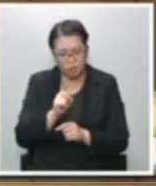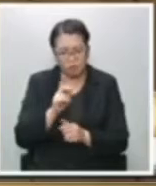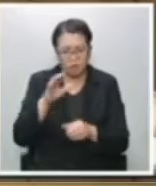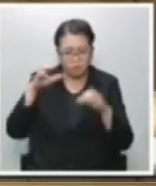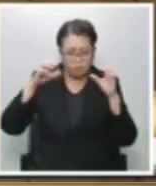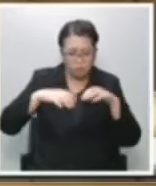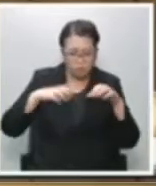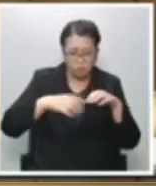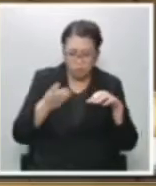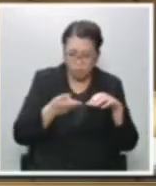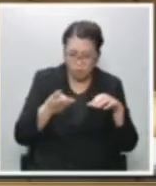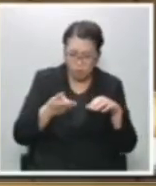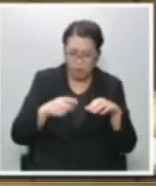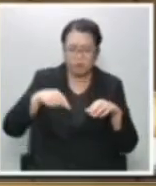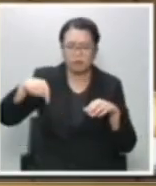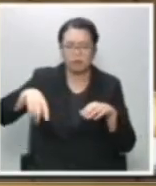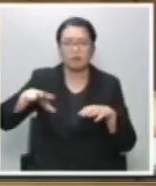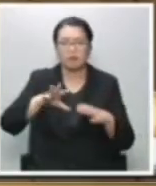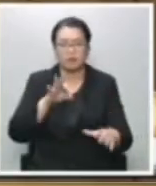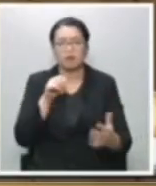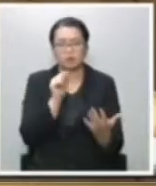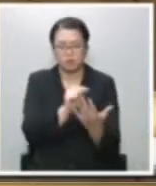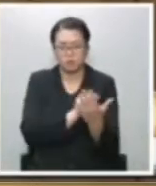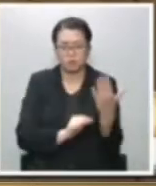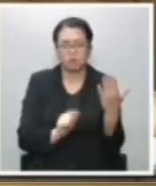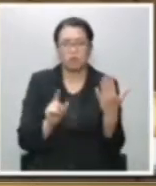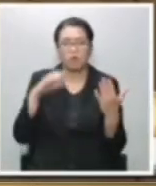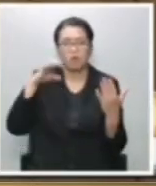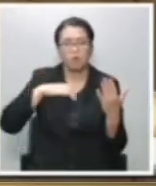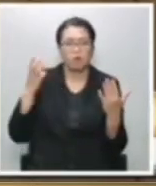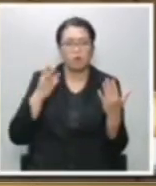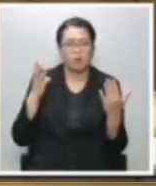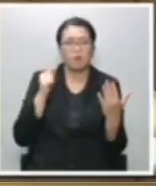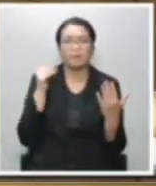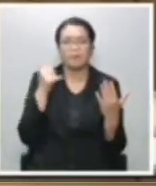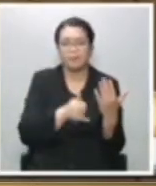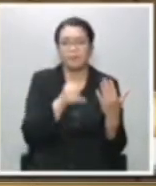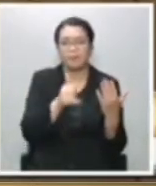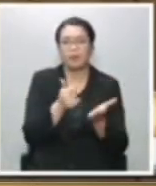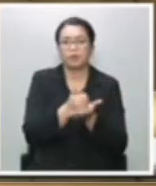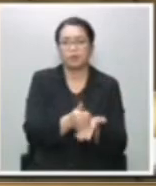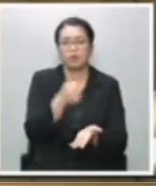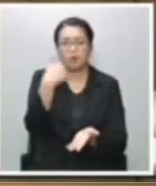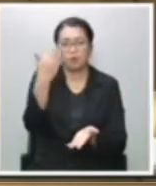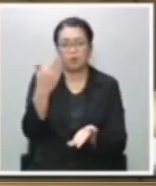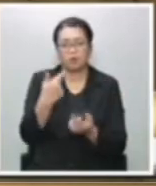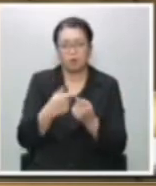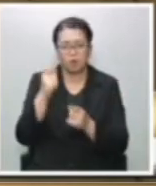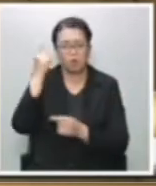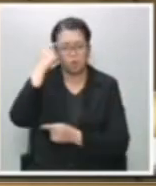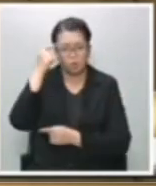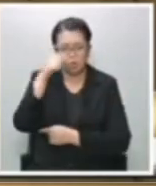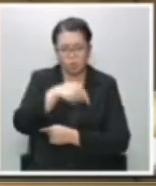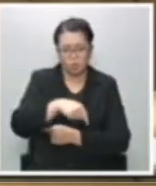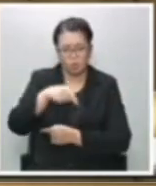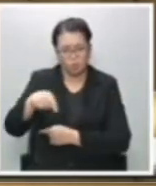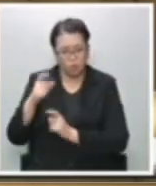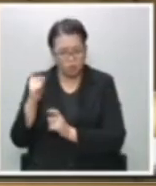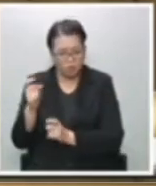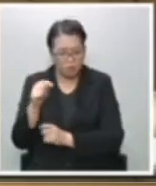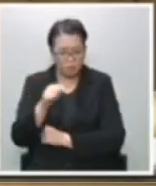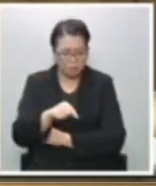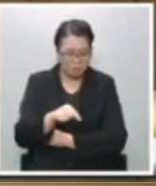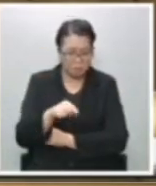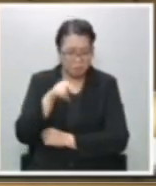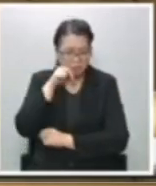อยจะไปแก้ตรงนั้นแต่โชคดีอยู่อย่างหนึ่งการประปาเขารู้ดีว่าตรงไหนเขาเสี่ยงตรงไหนเขาจะ